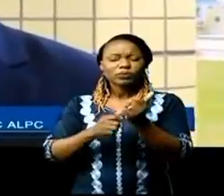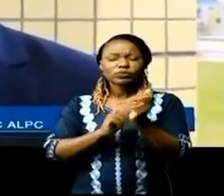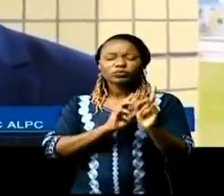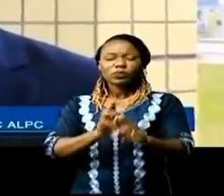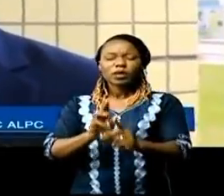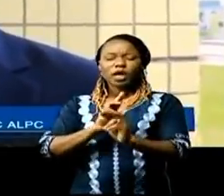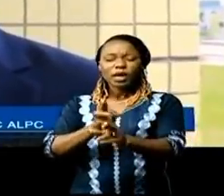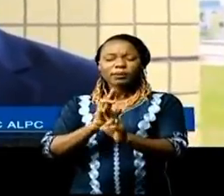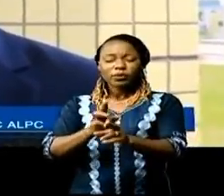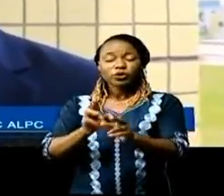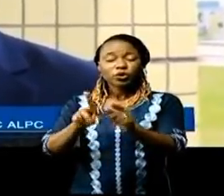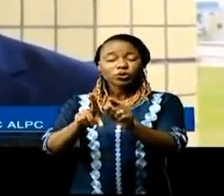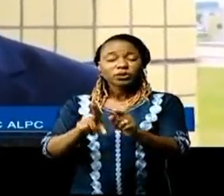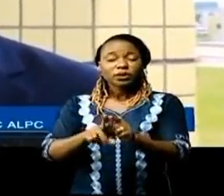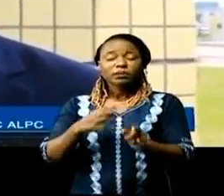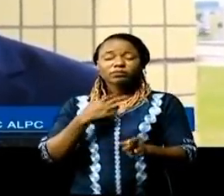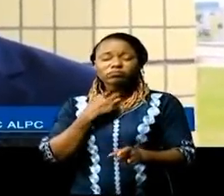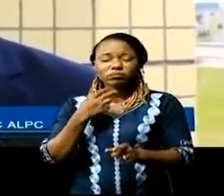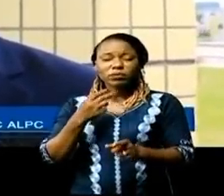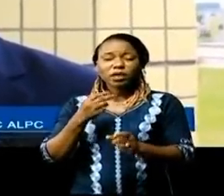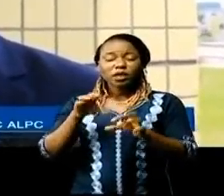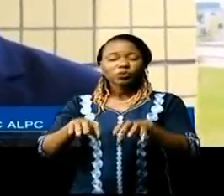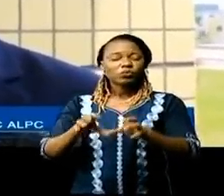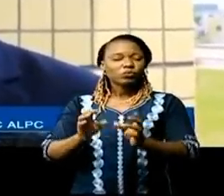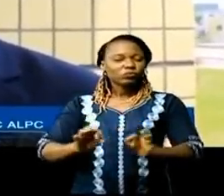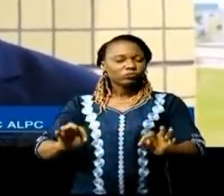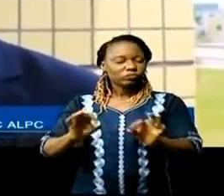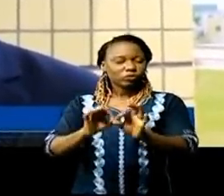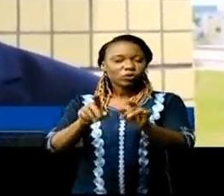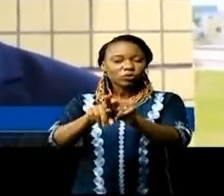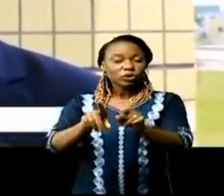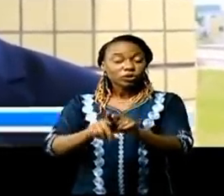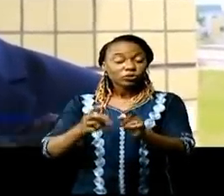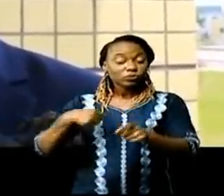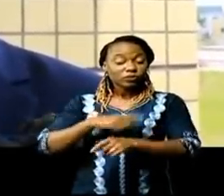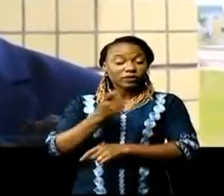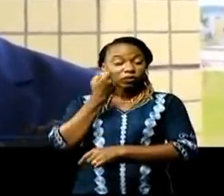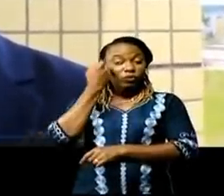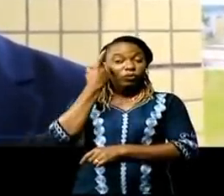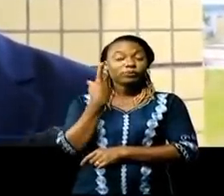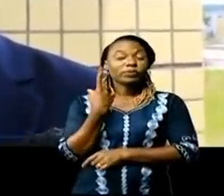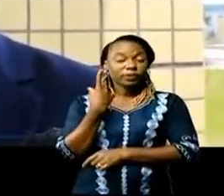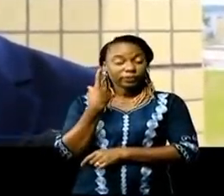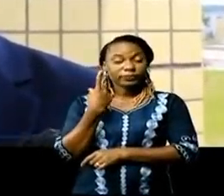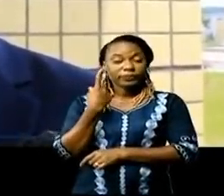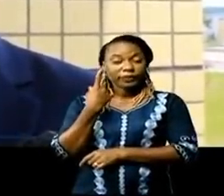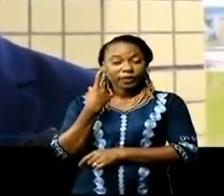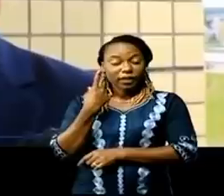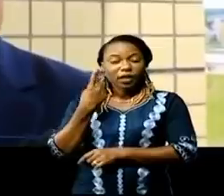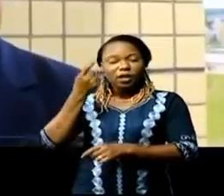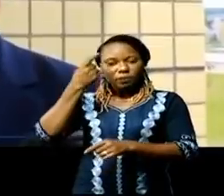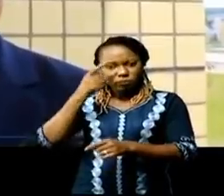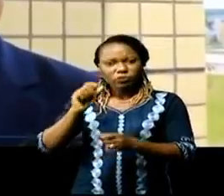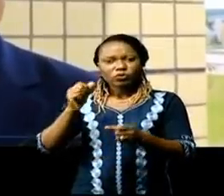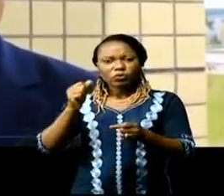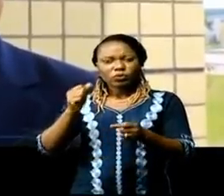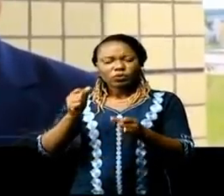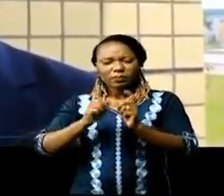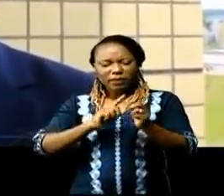ne vois pas ce qui empêcherait la RDC parce que nous avons compris le traité dans son sens